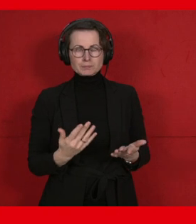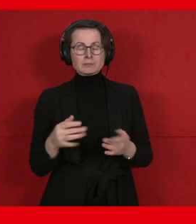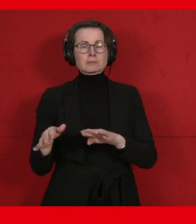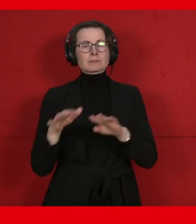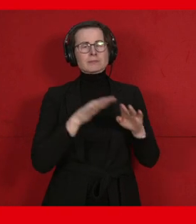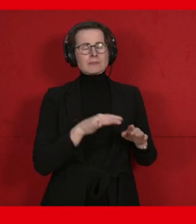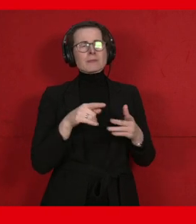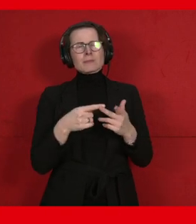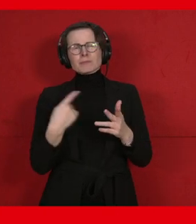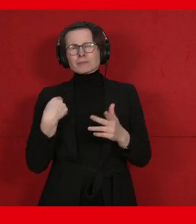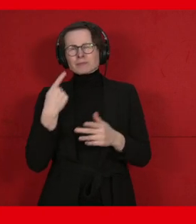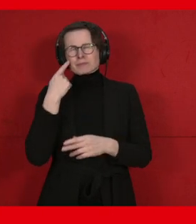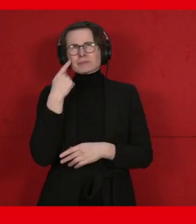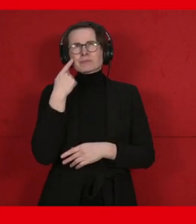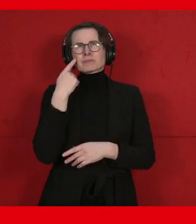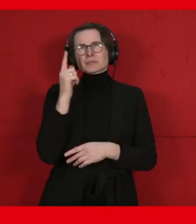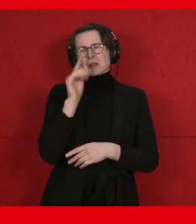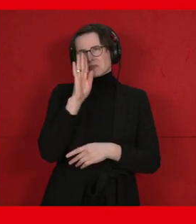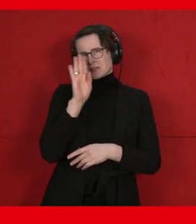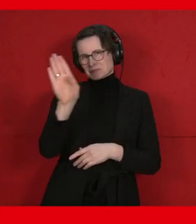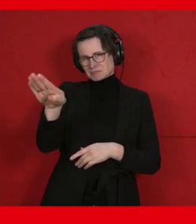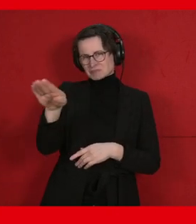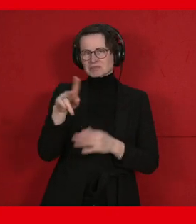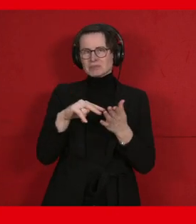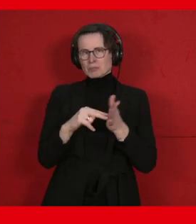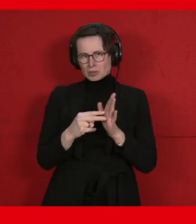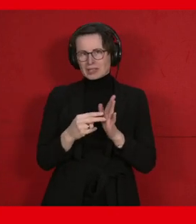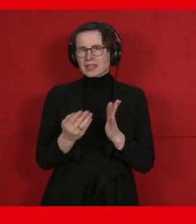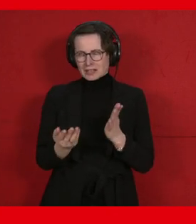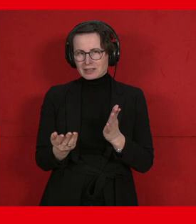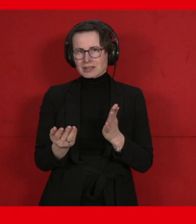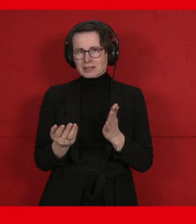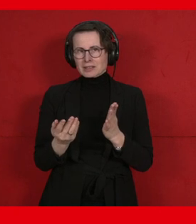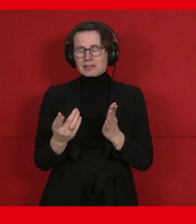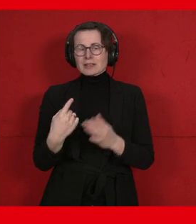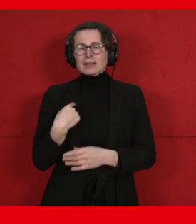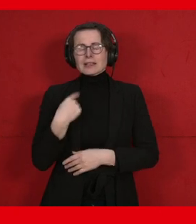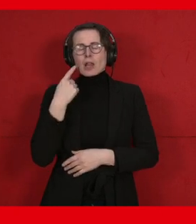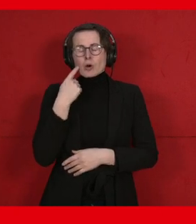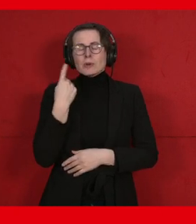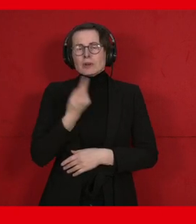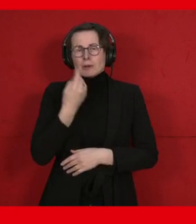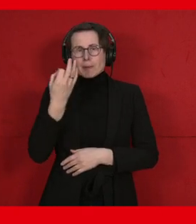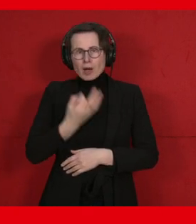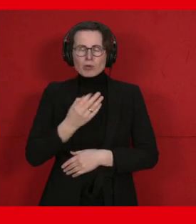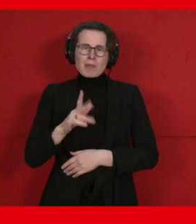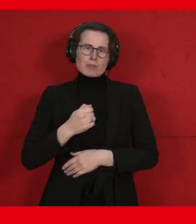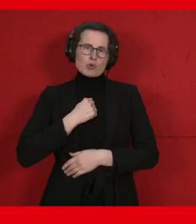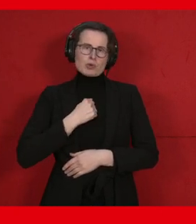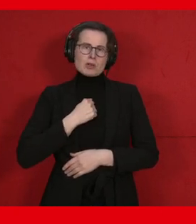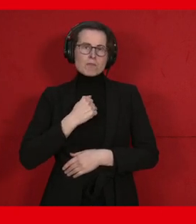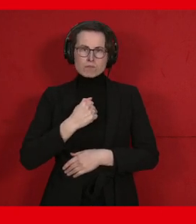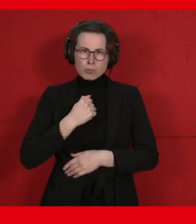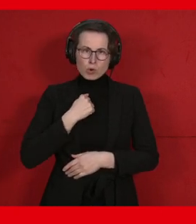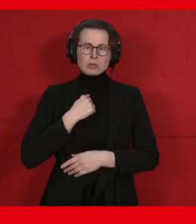müssen uns nochmal das vielleicht auch in Richtung Politik an dieser Stelle wir brauchen wieder mehr Mut zum